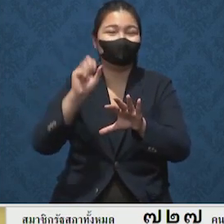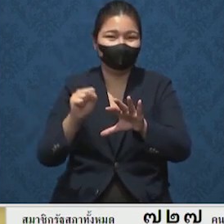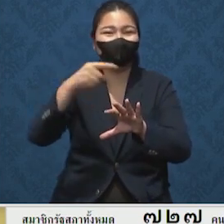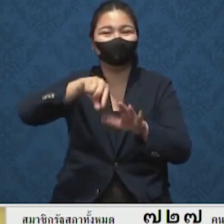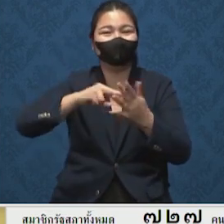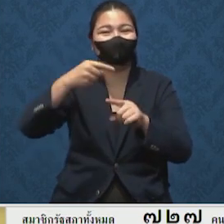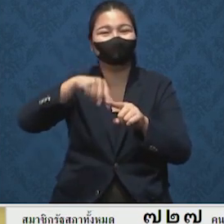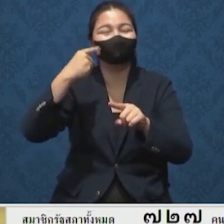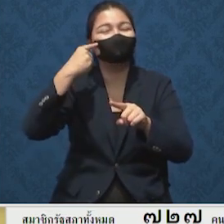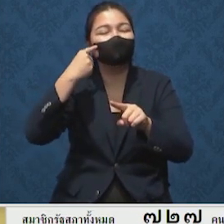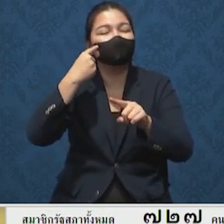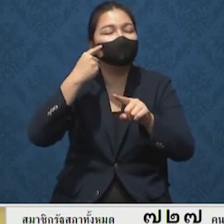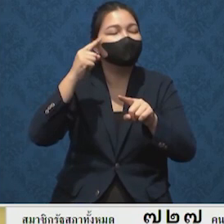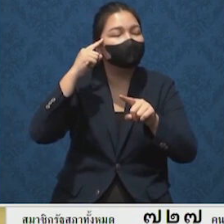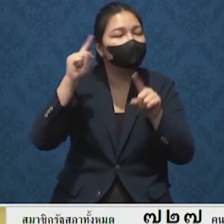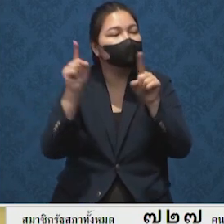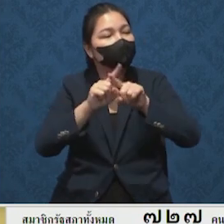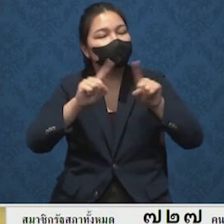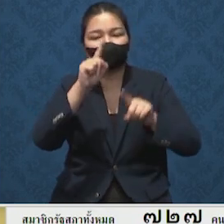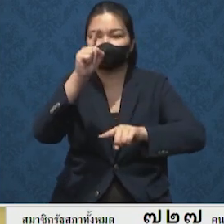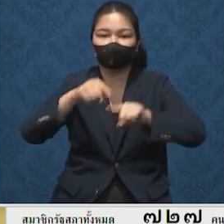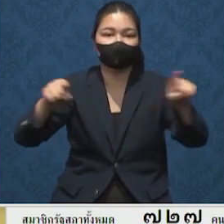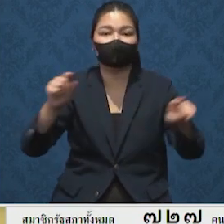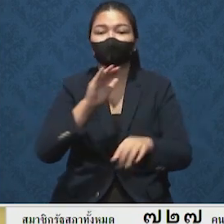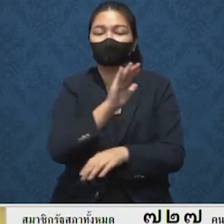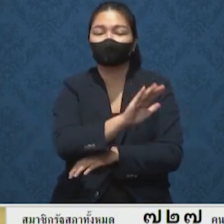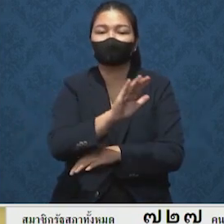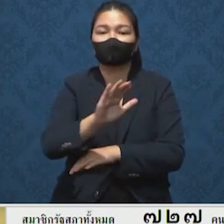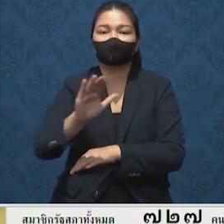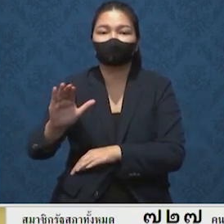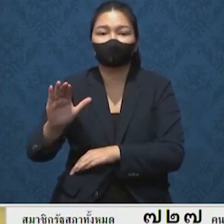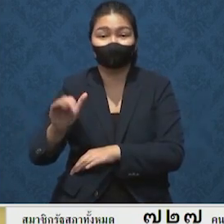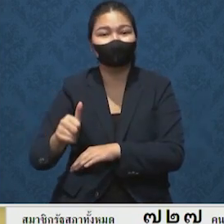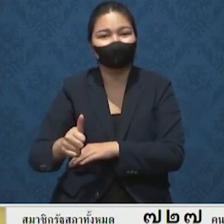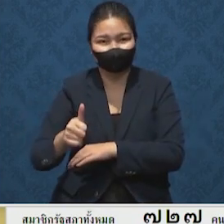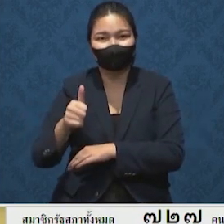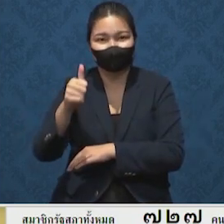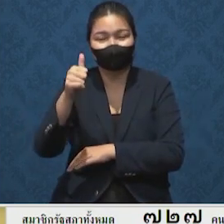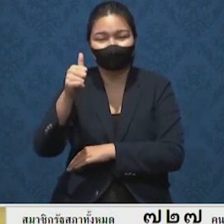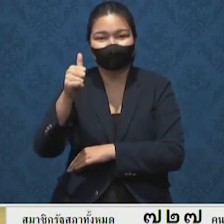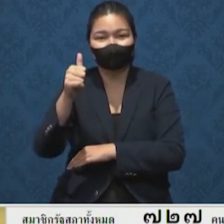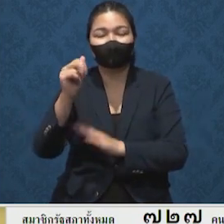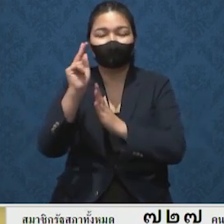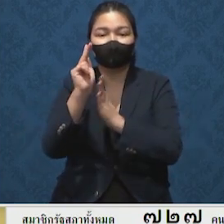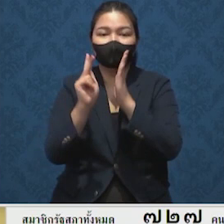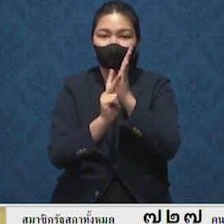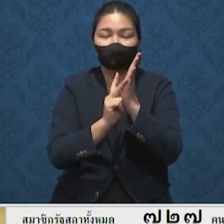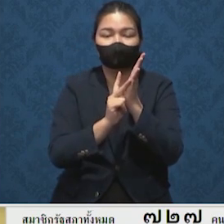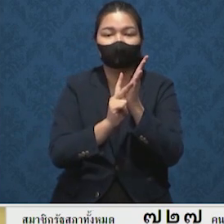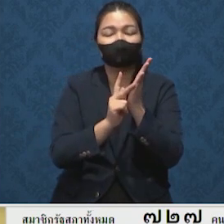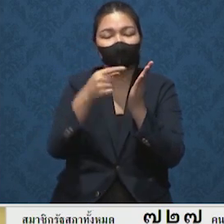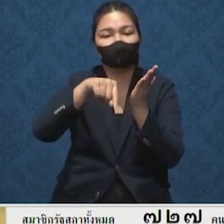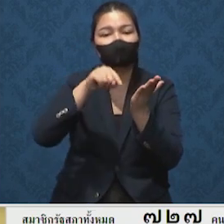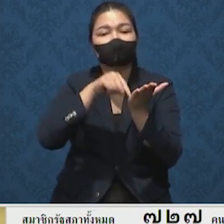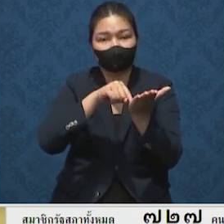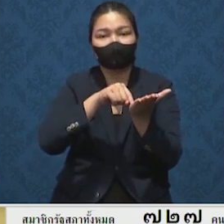เห็นทางการเมืองผมเข้าใจความคิดดีอยู่ครับว่าเราเห็นต่างกันได้กฎหมายที่จะรับแบบไหนแต่วันนี้เราต้องใช้ส